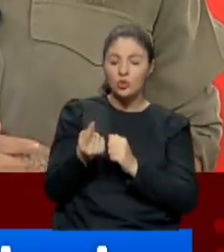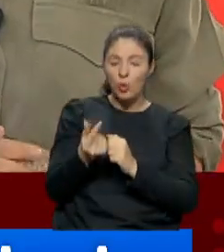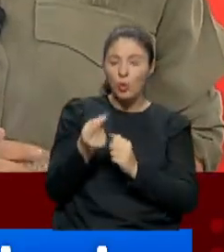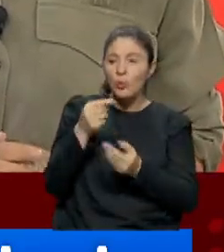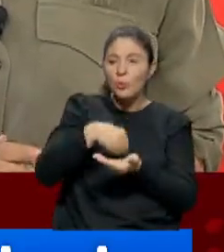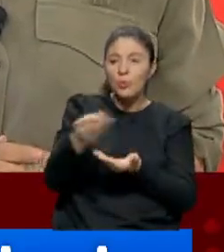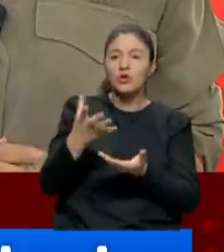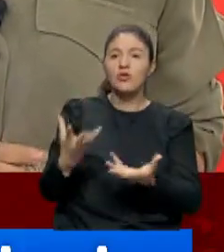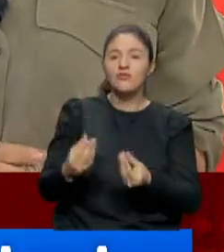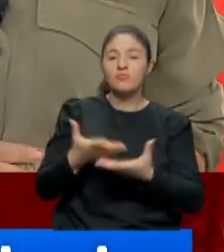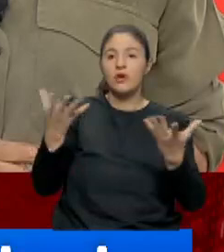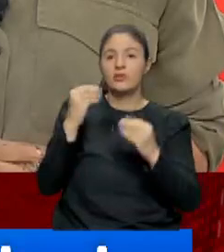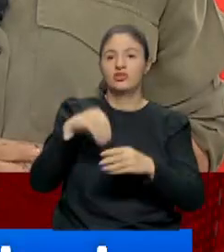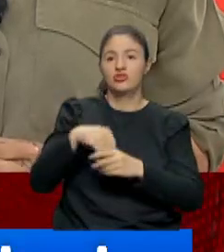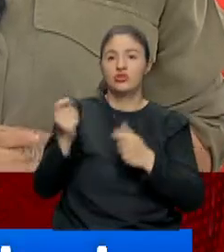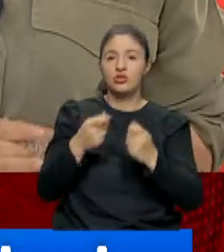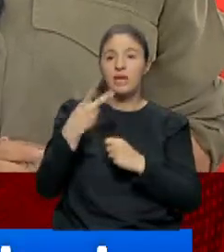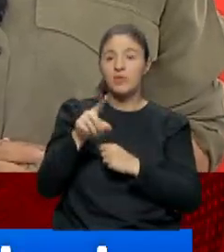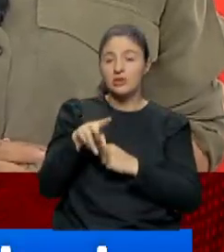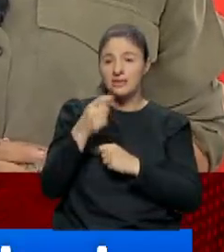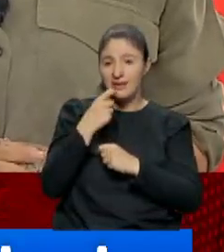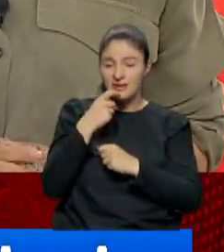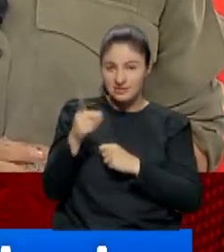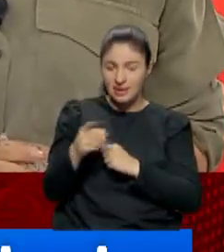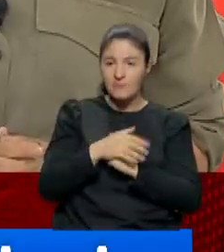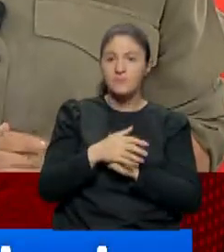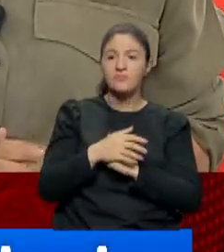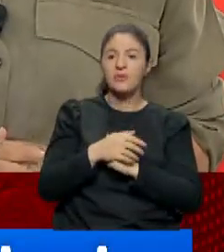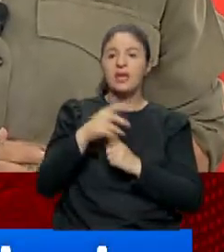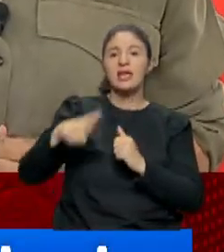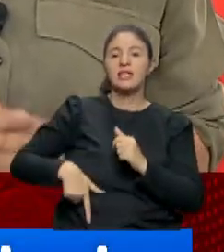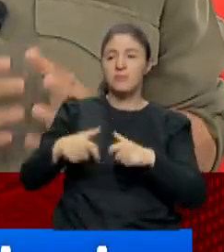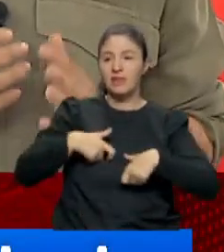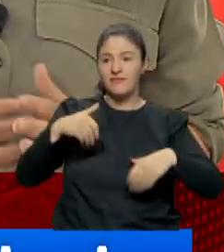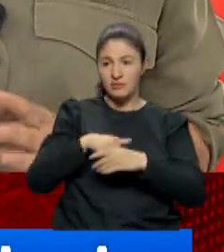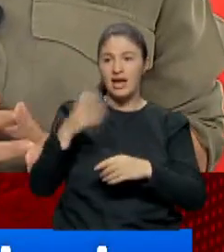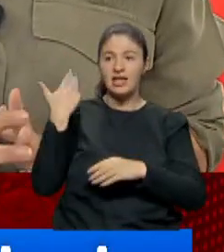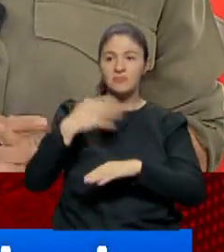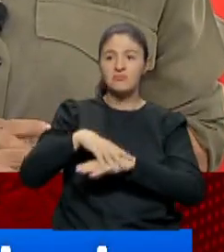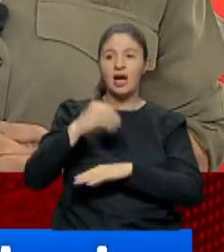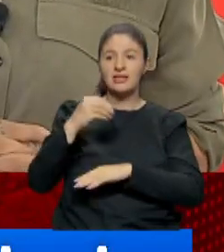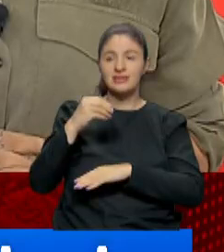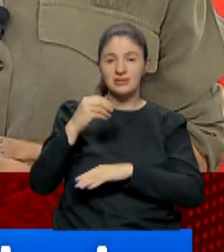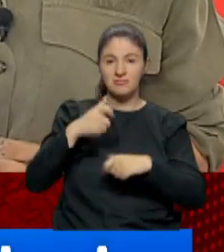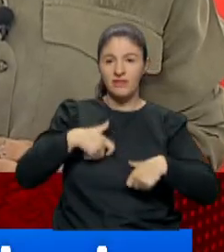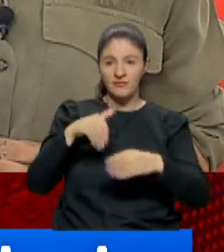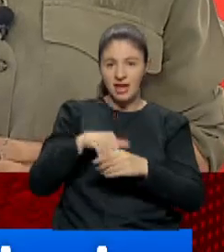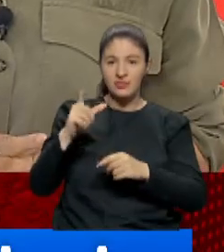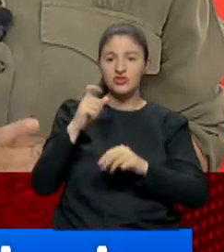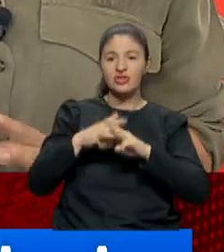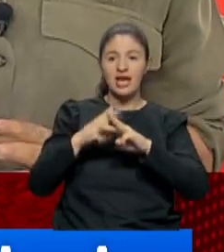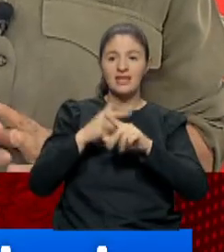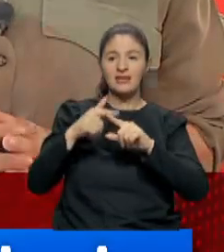çoğaltılması için çalışır pes 2018 yılında İzmir Milletvekilimiz eski Mardin Milletvekili Ceyda Bölünmez Çankırı